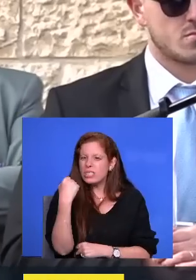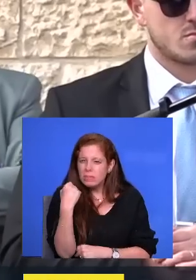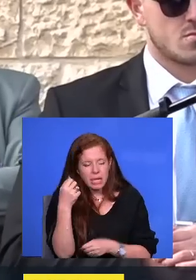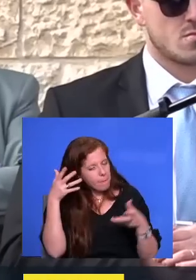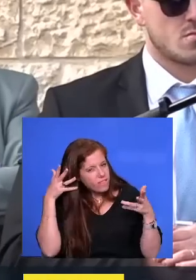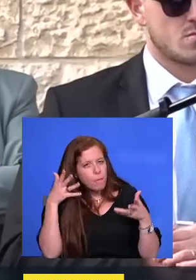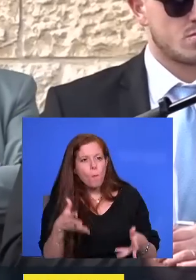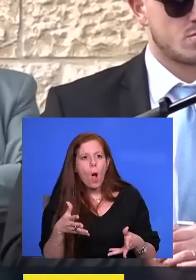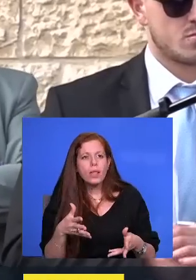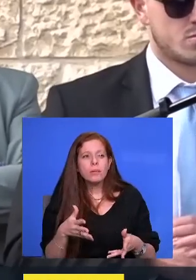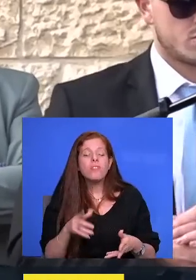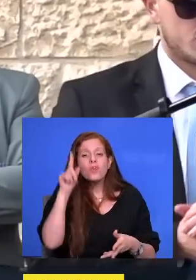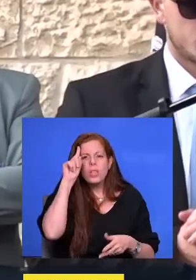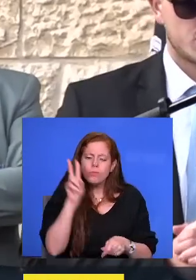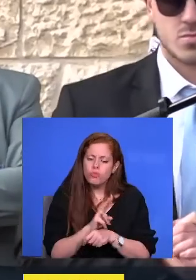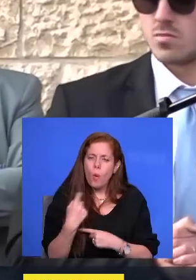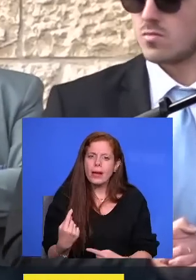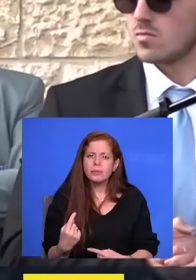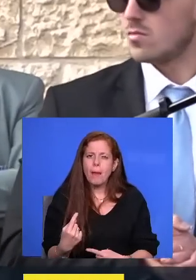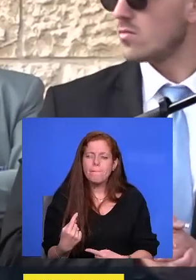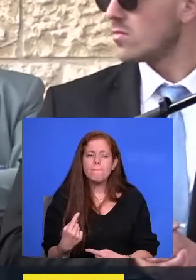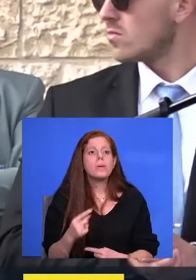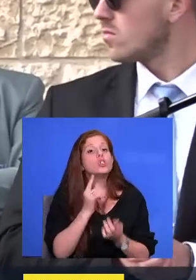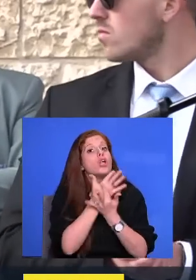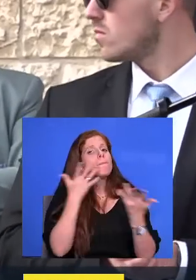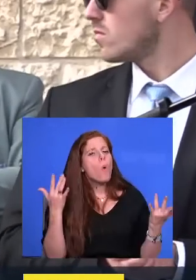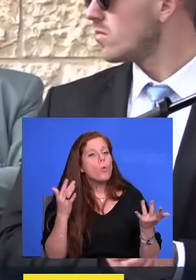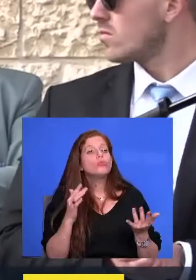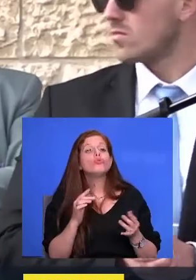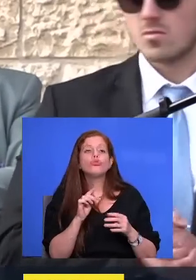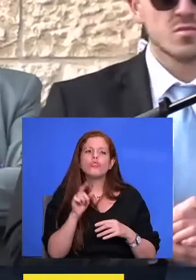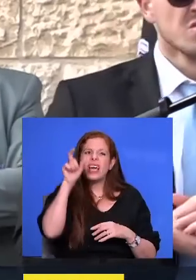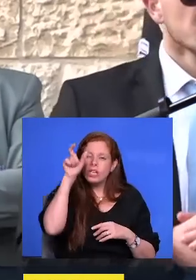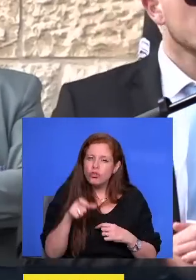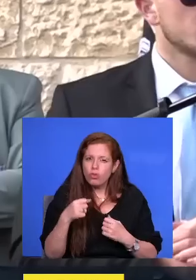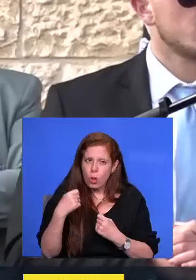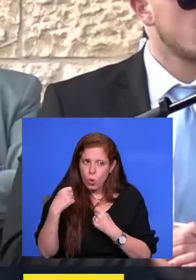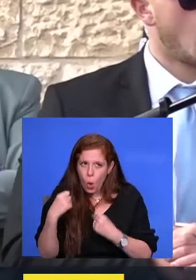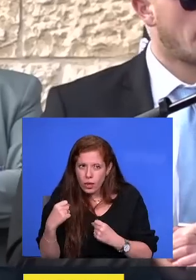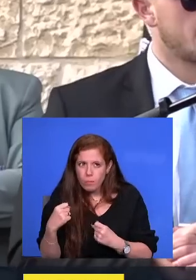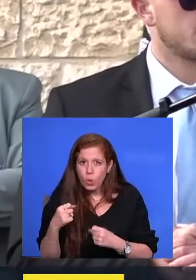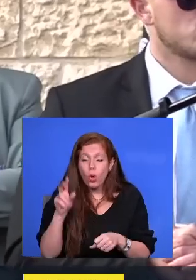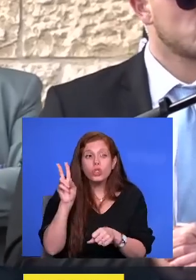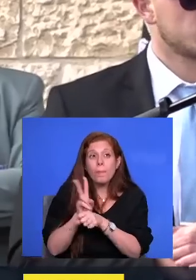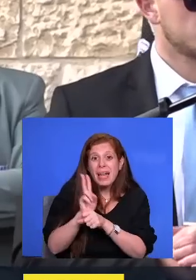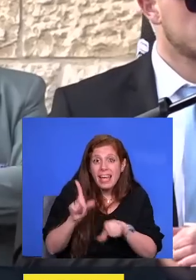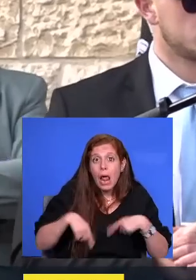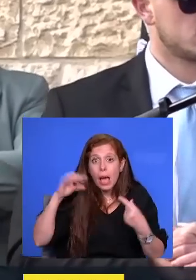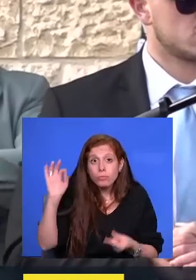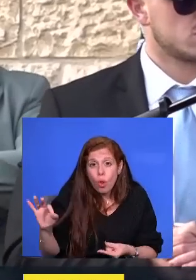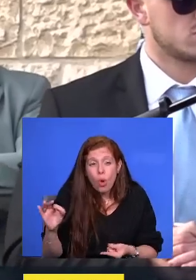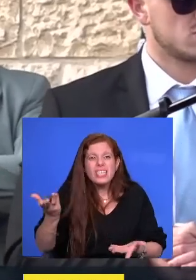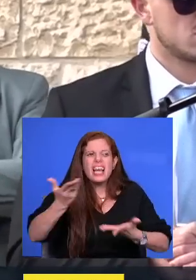וממוקדים ויודעים לשמור על עצמם. שיהיה ברור שאיש כוחות הביטחון שמגן על החיים שלו